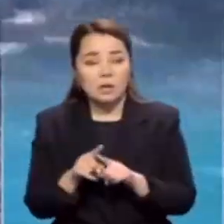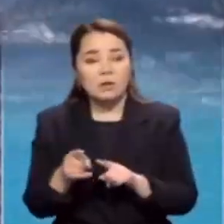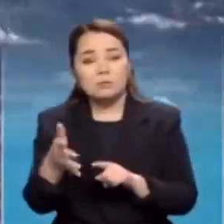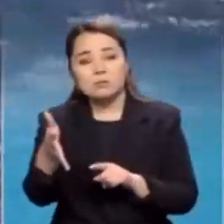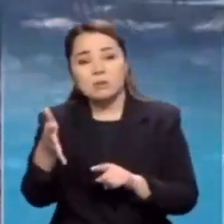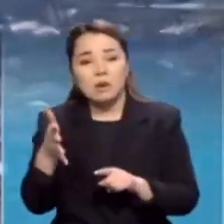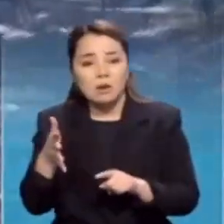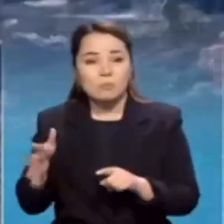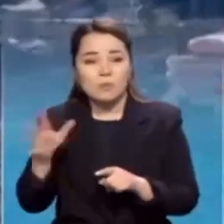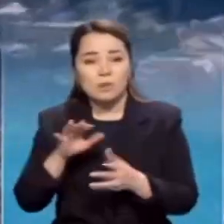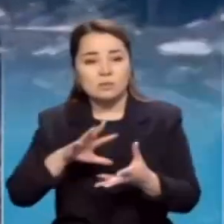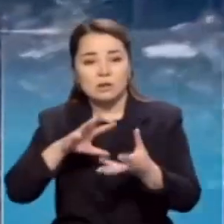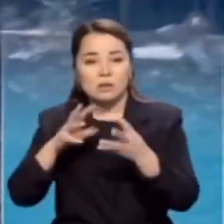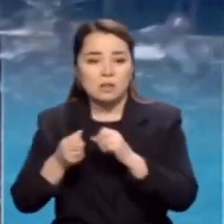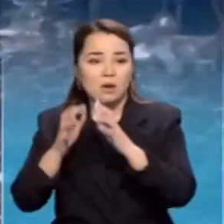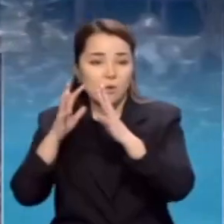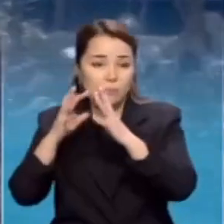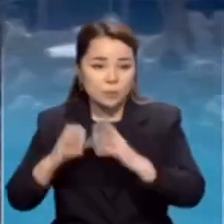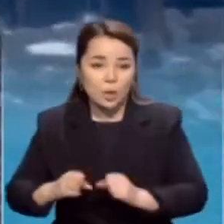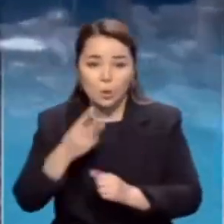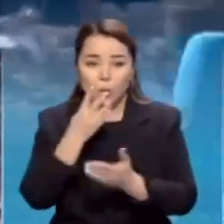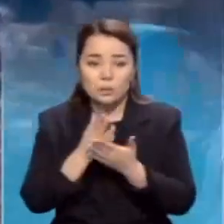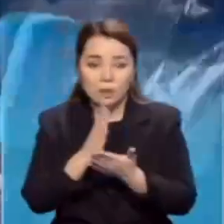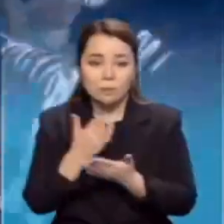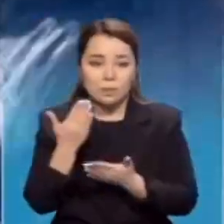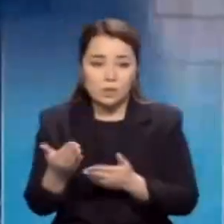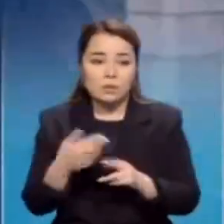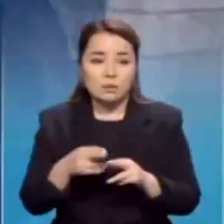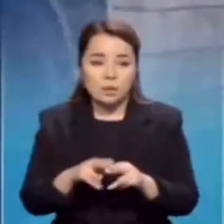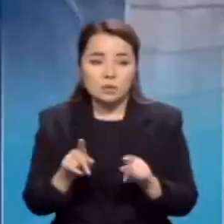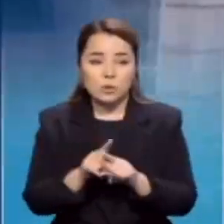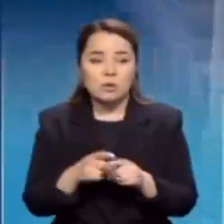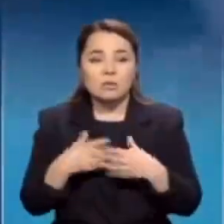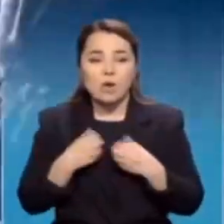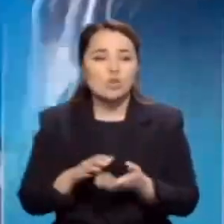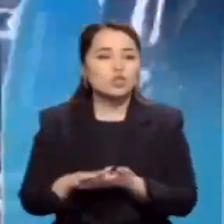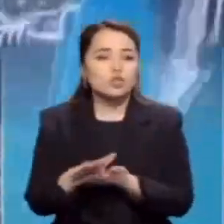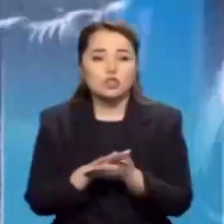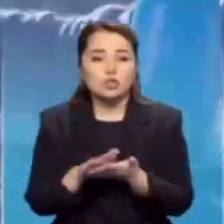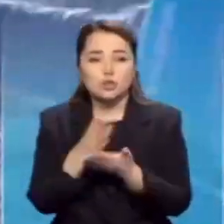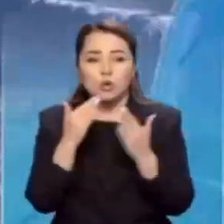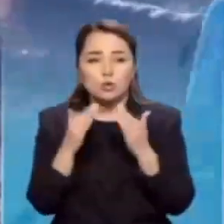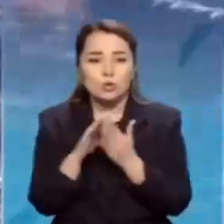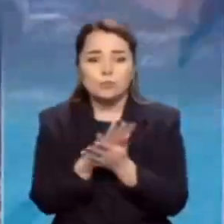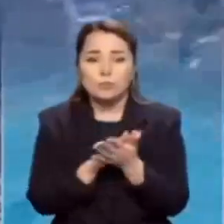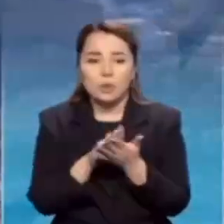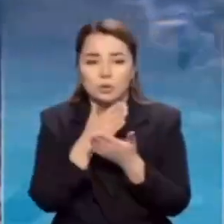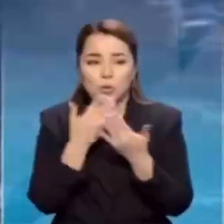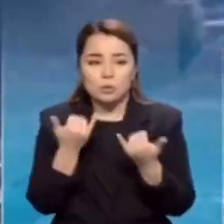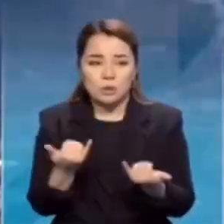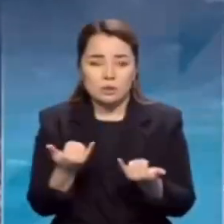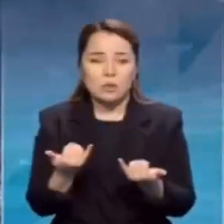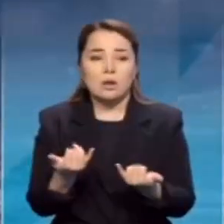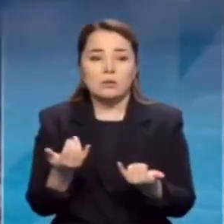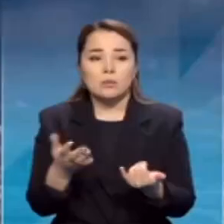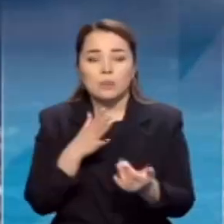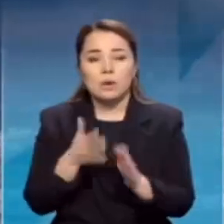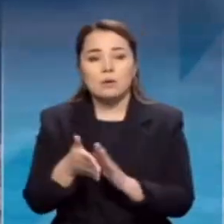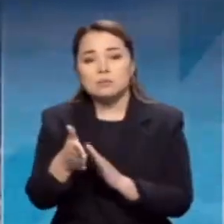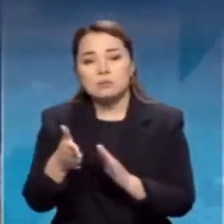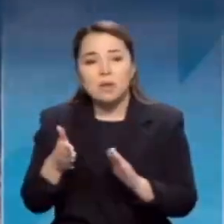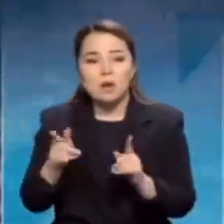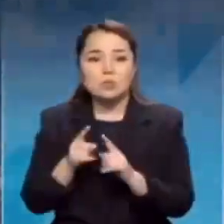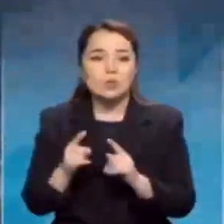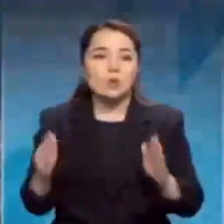ғимараттар жер мен жексен болгонун көрүп турмуз. Бир сау тамтыгы калмаган, типти бир сау кабыргасы да